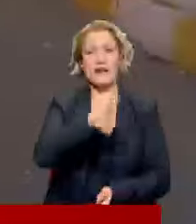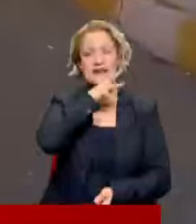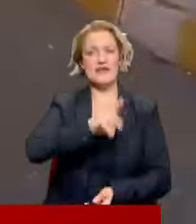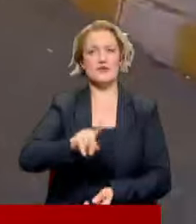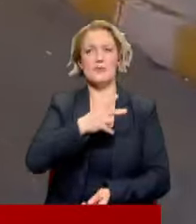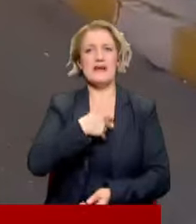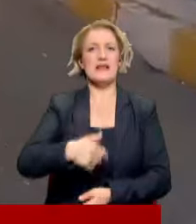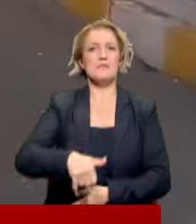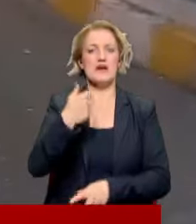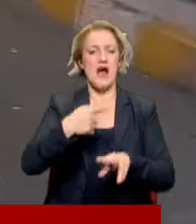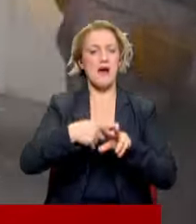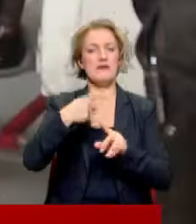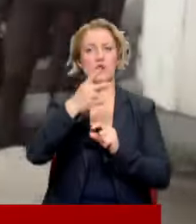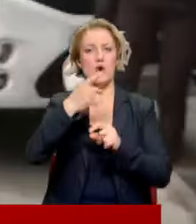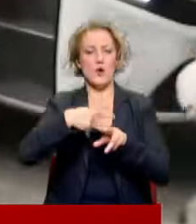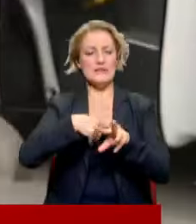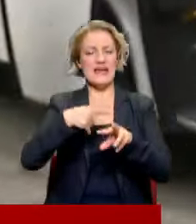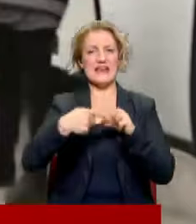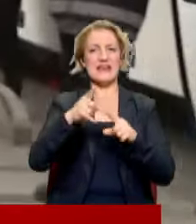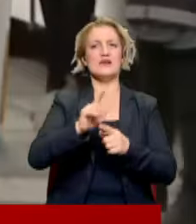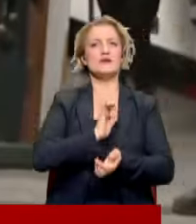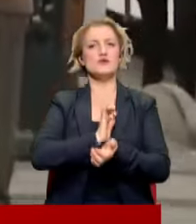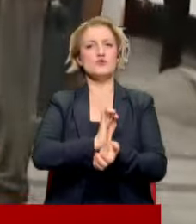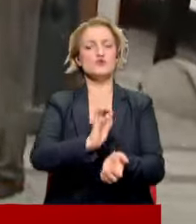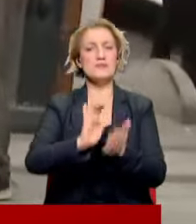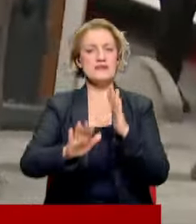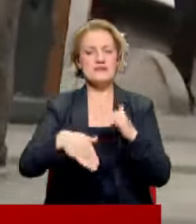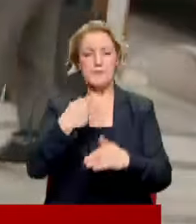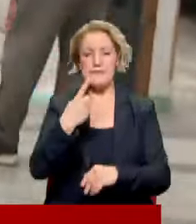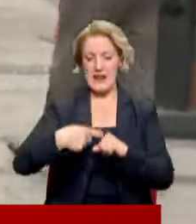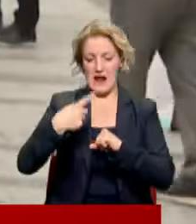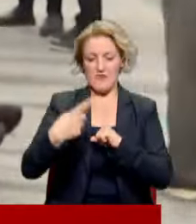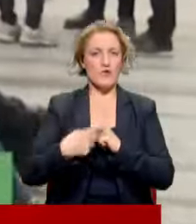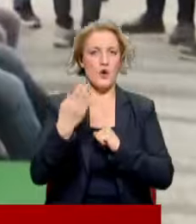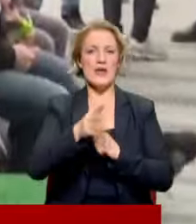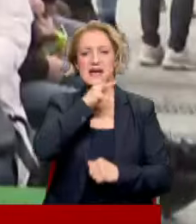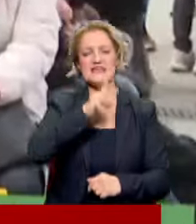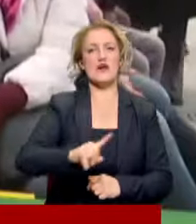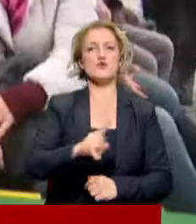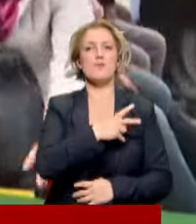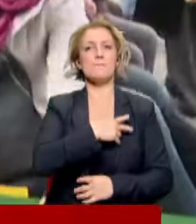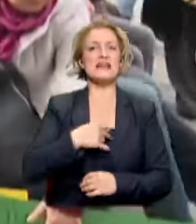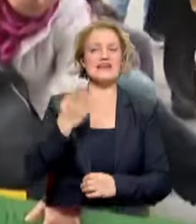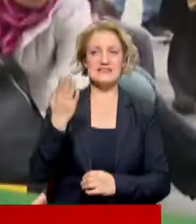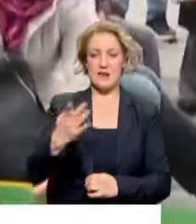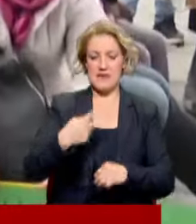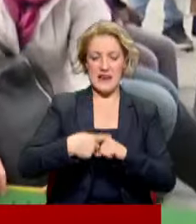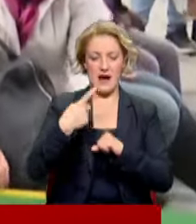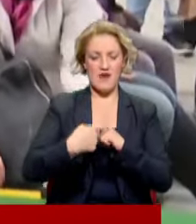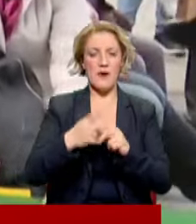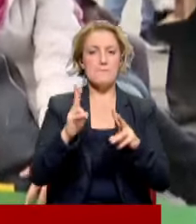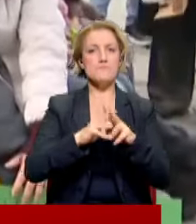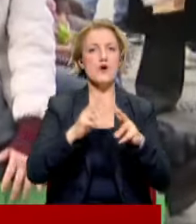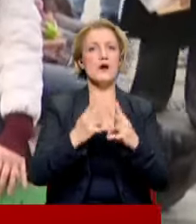Esenyurt Belediye Başkanı Ahmet Özer'in tutuklanmasının üzerinden tam bir hafta geçti. Esenyurt Belediyesi ise bir haftadır